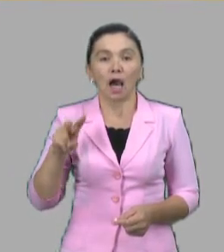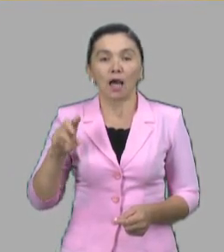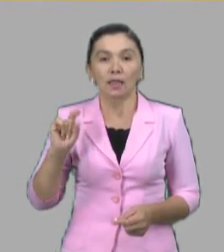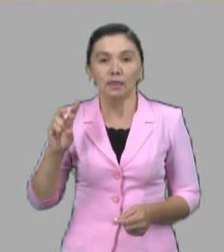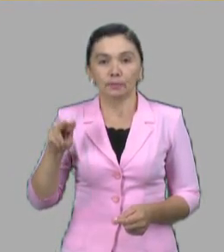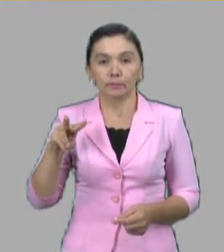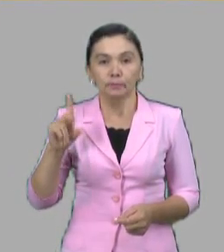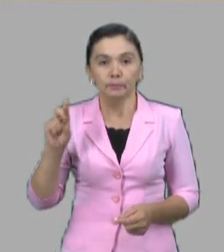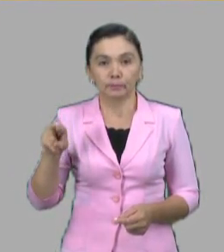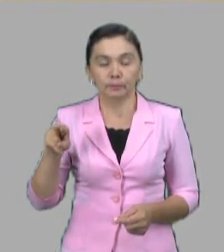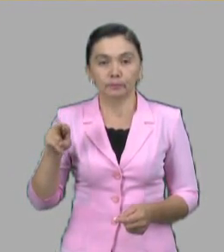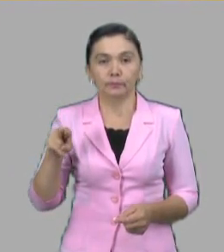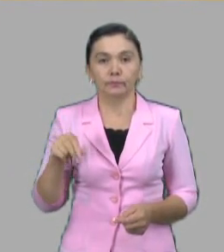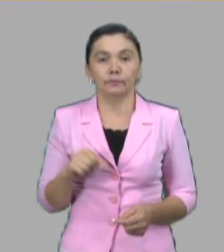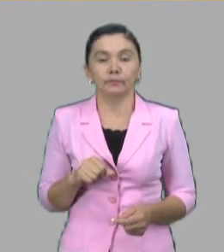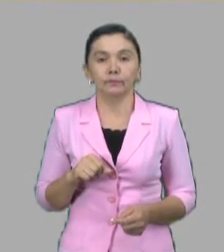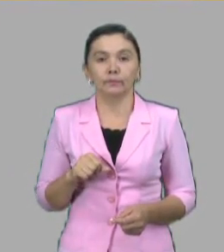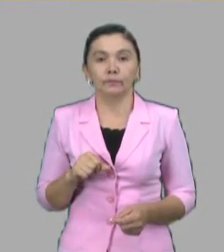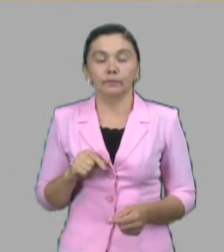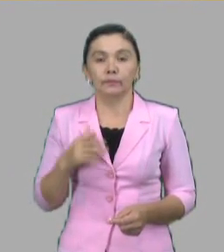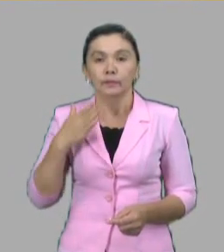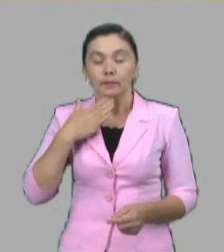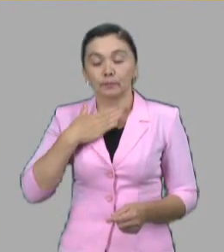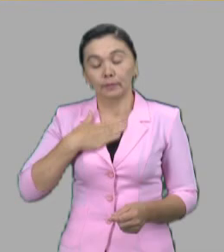Жылуу кабыл алып.